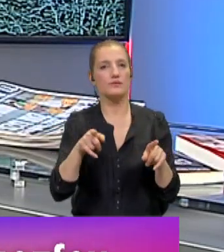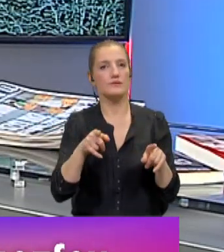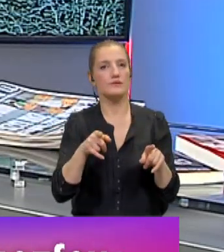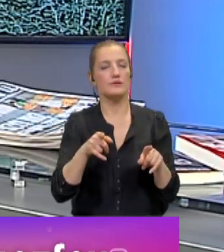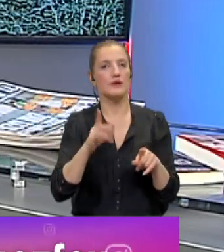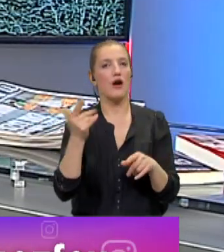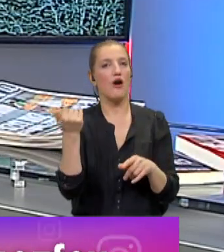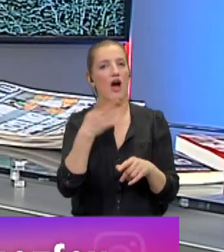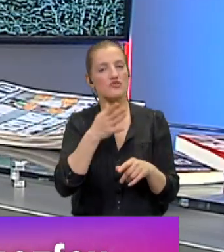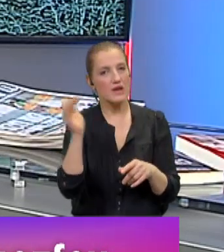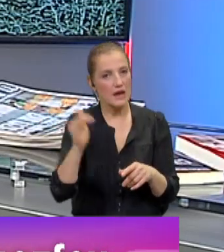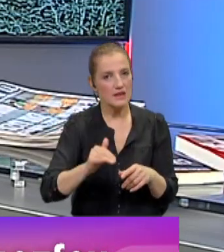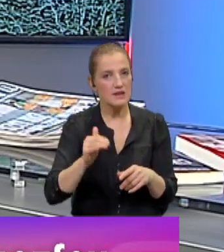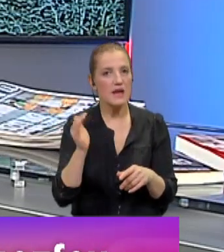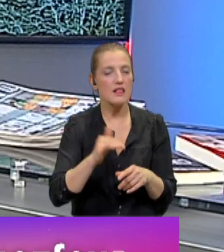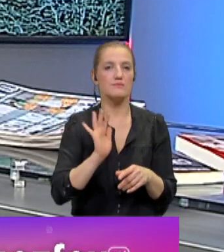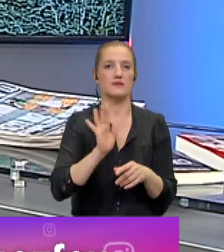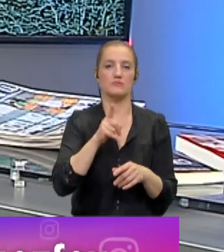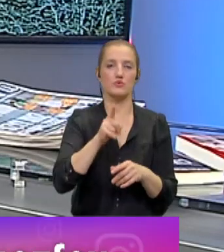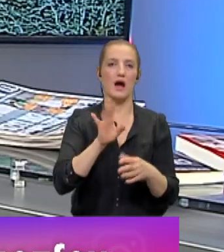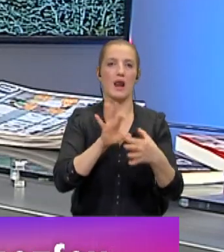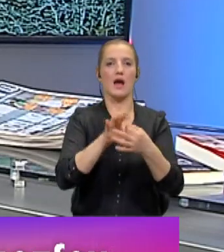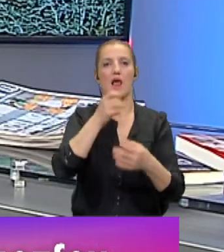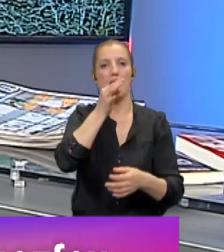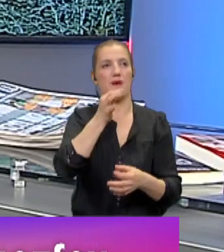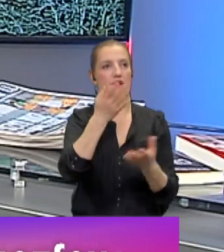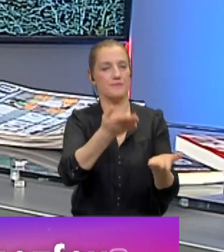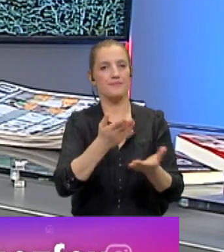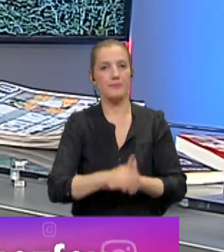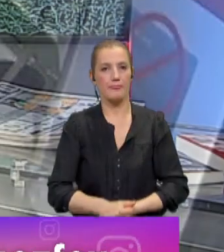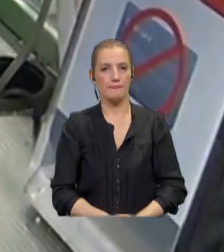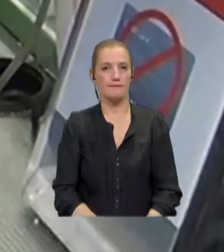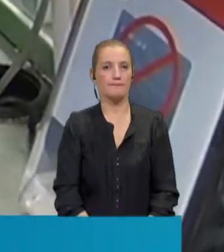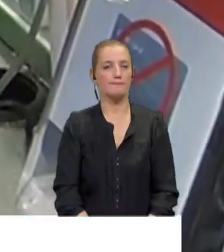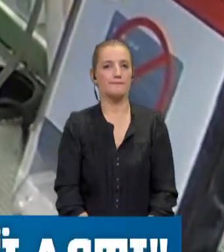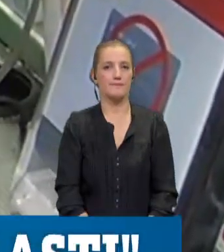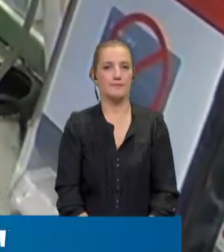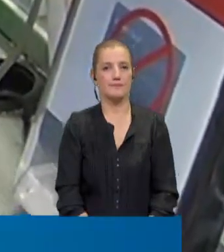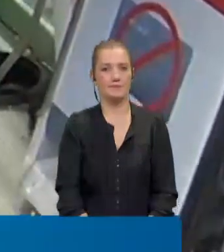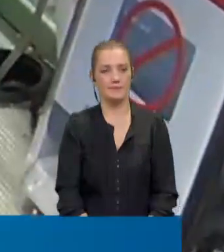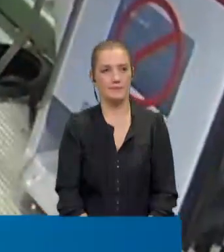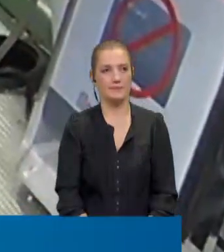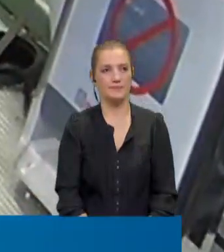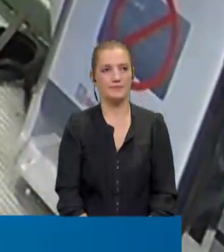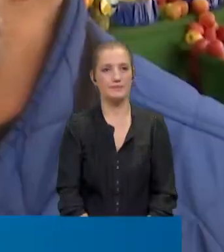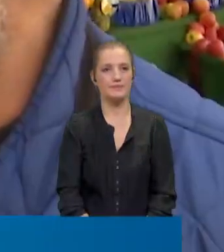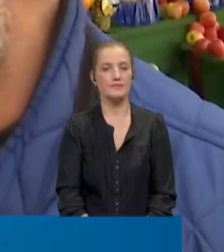acaba kaç gelir kaç gelmez burada iyi bir haber Ben